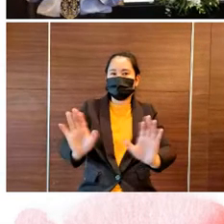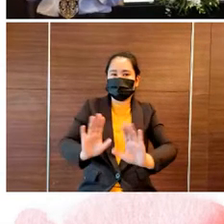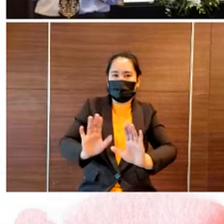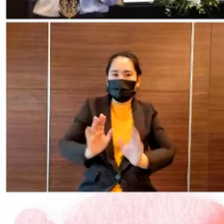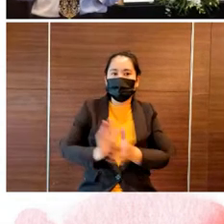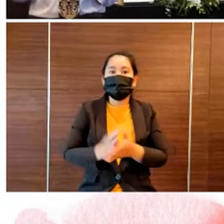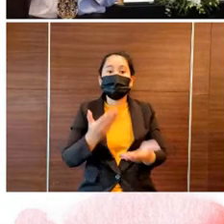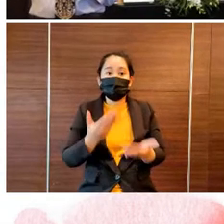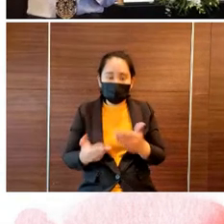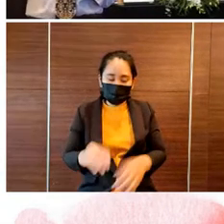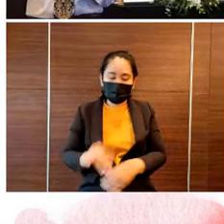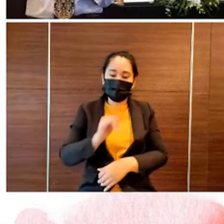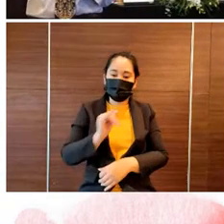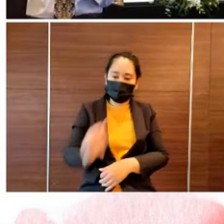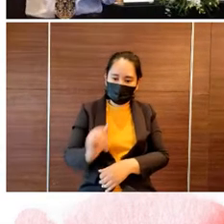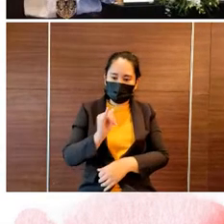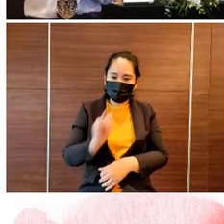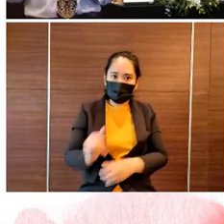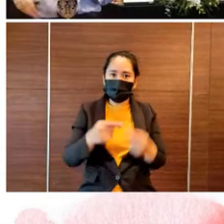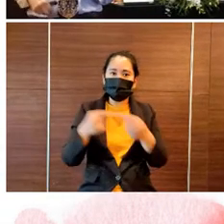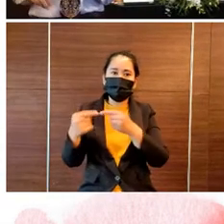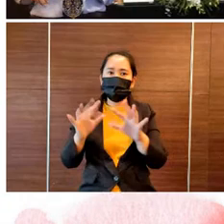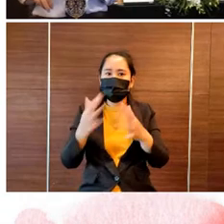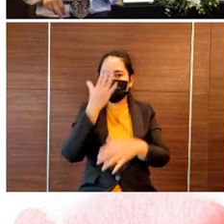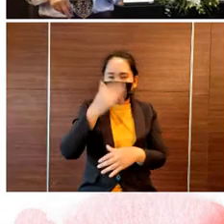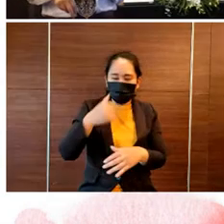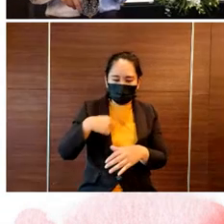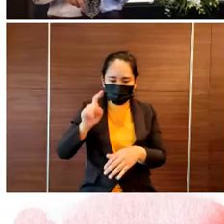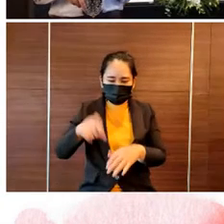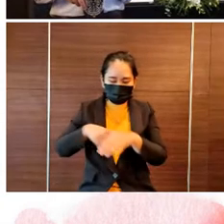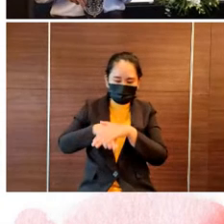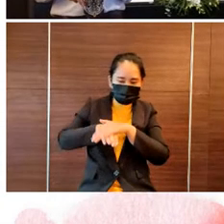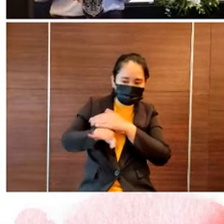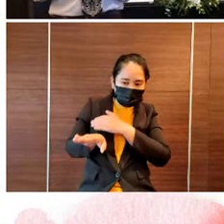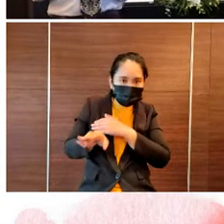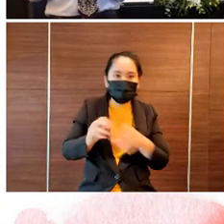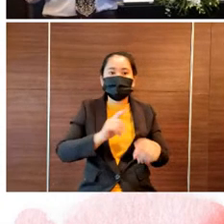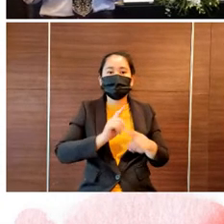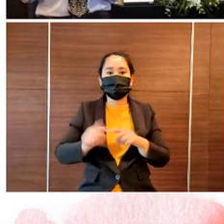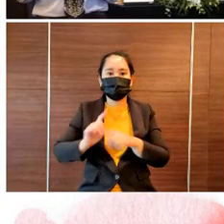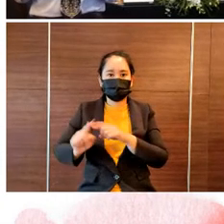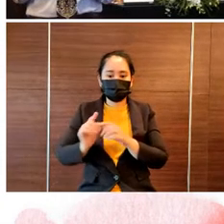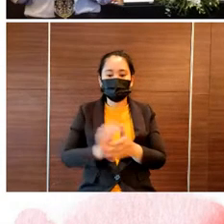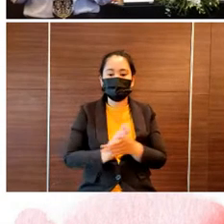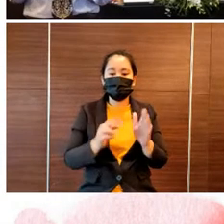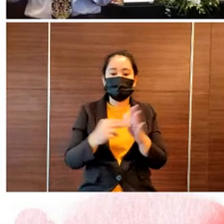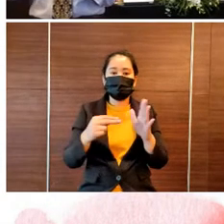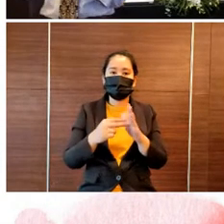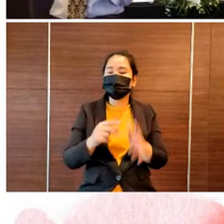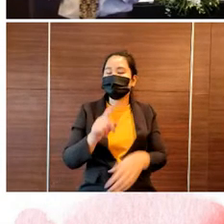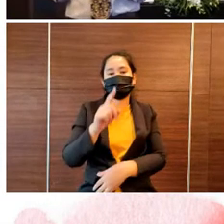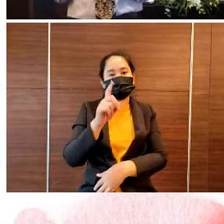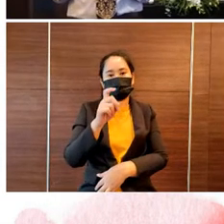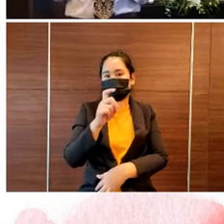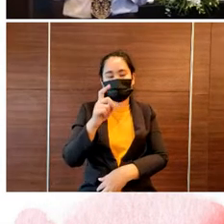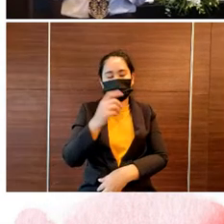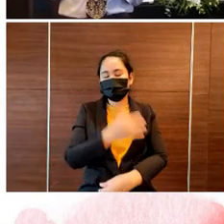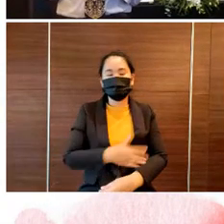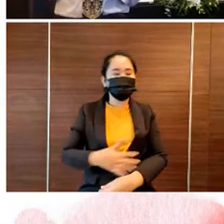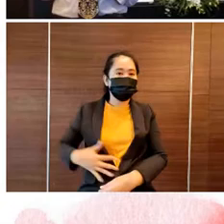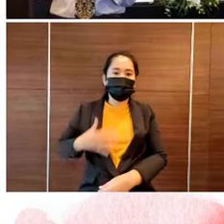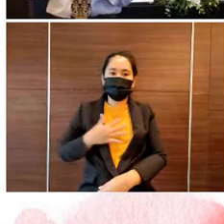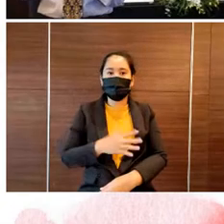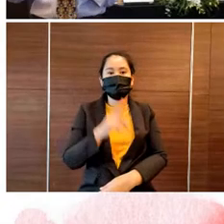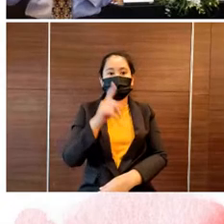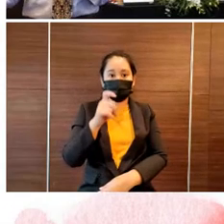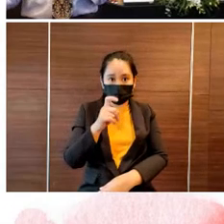ริการก็ไม่ต่อเนื่องทุกคนทราบดีพวกนี้ต้องหลบหลบซ่อนๆนะครับนะทำให้เกิดผลเสียต่อทั้งตัวเองนะ